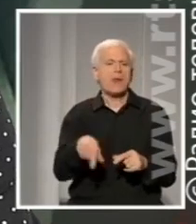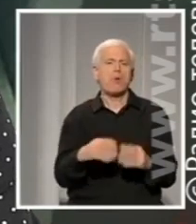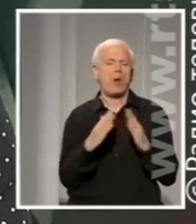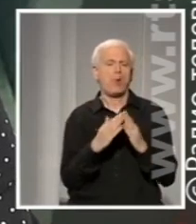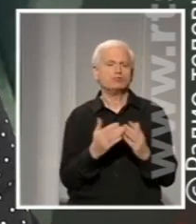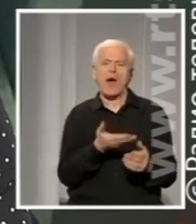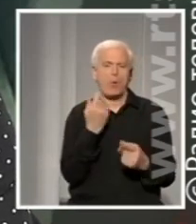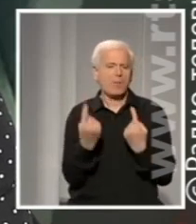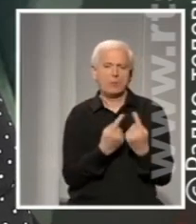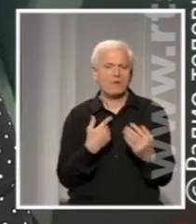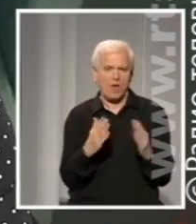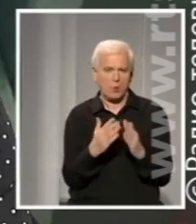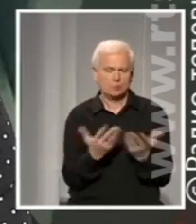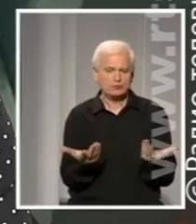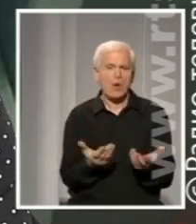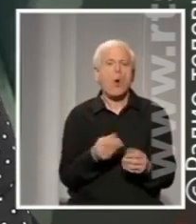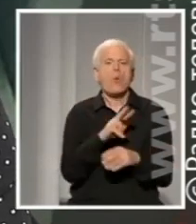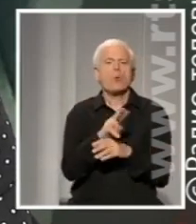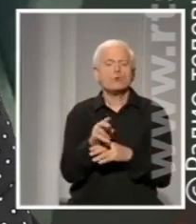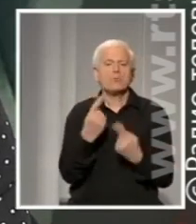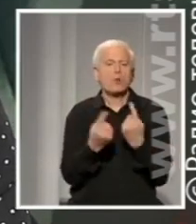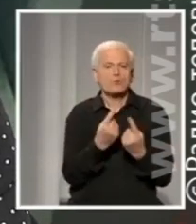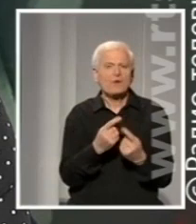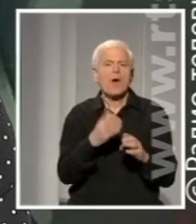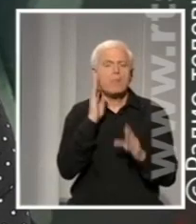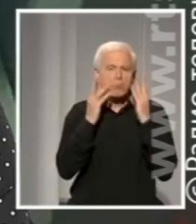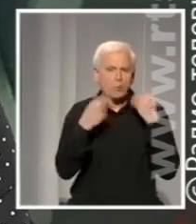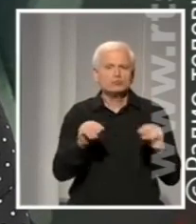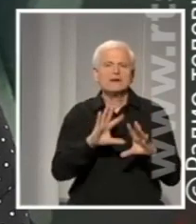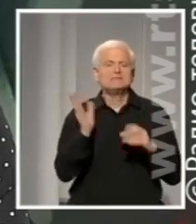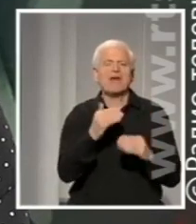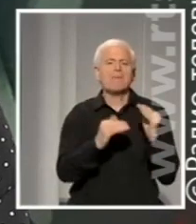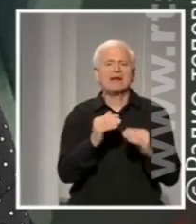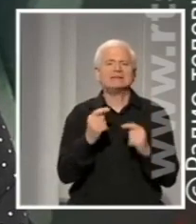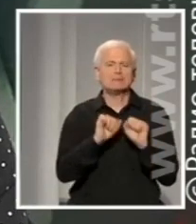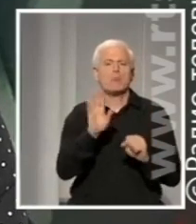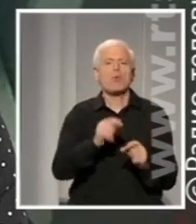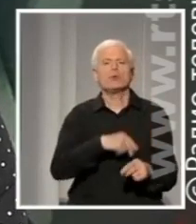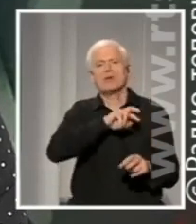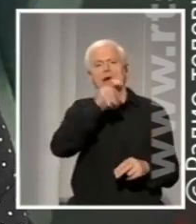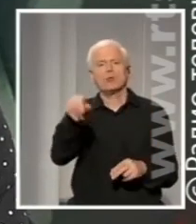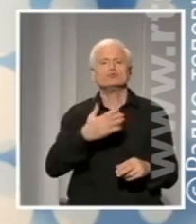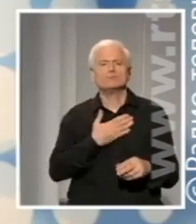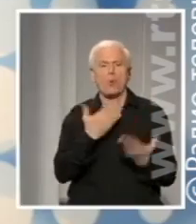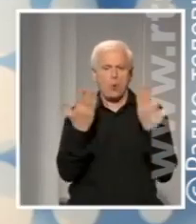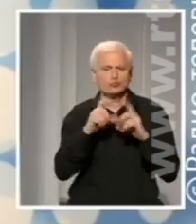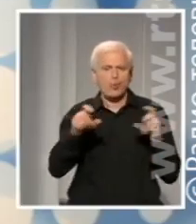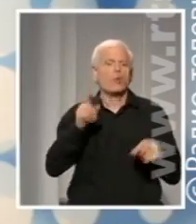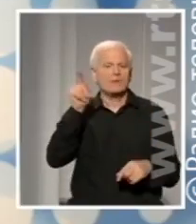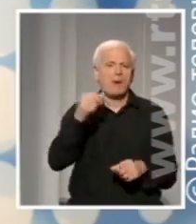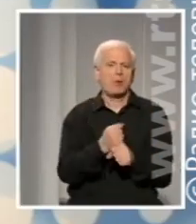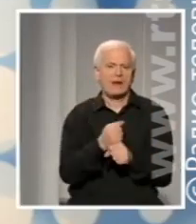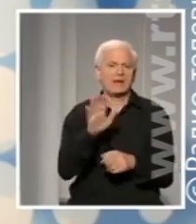nemaju uslove. Znači, u kontrolisanim uslovima, poštujući sve mere zaštite, oni to mogu da odradi u svojim ustanovama. Kako